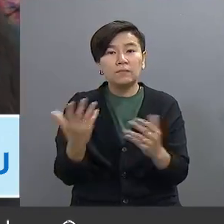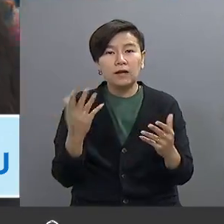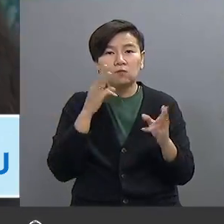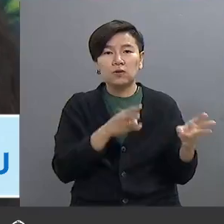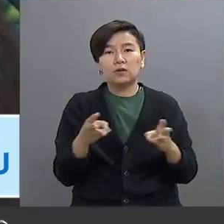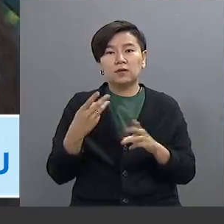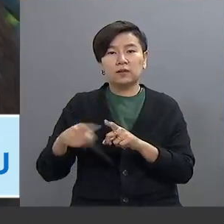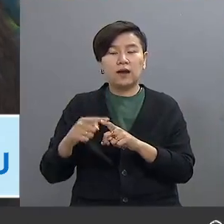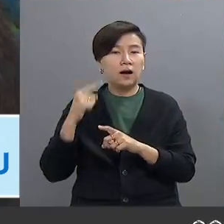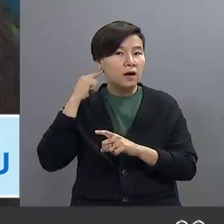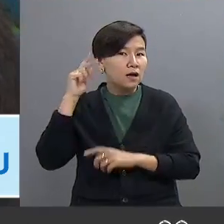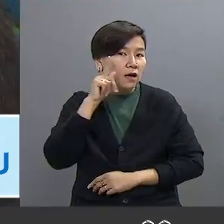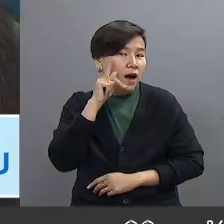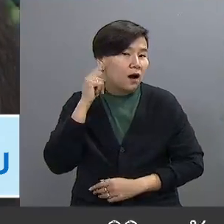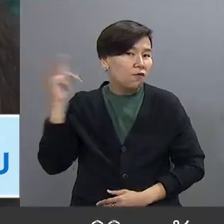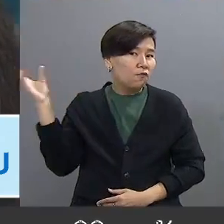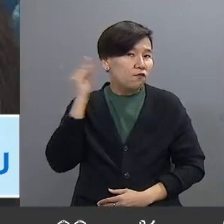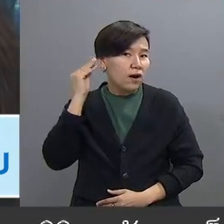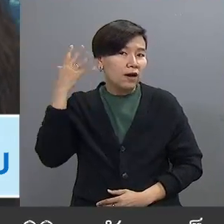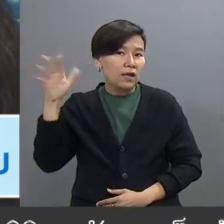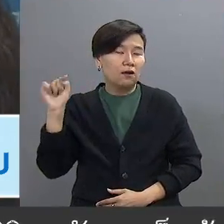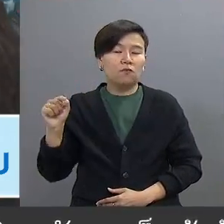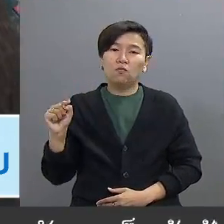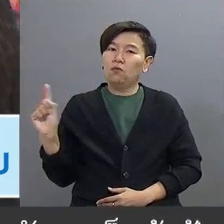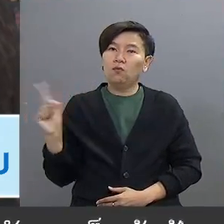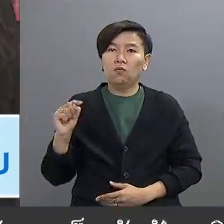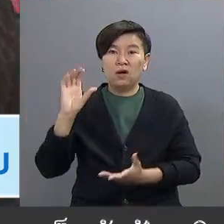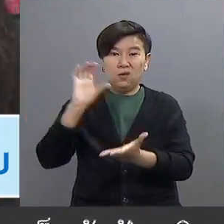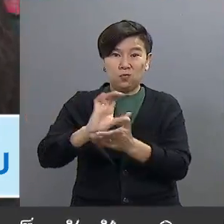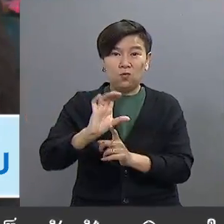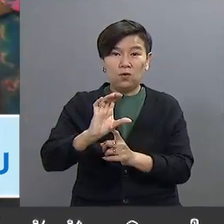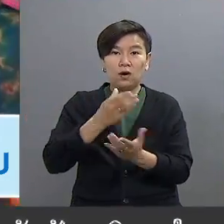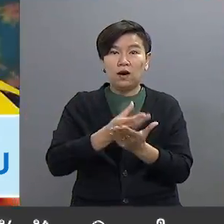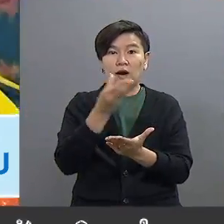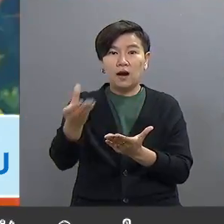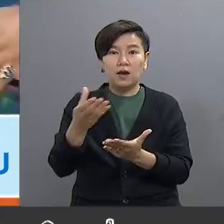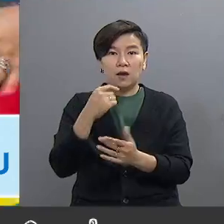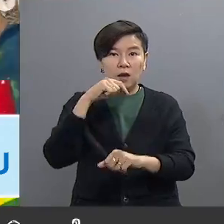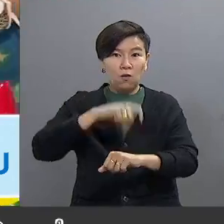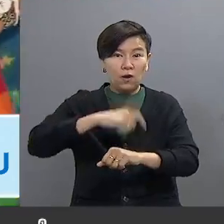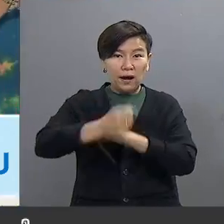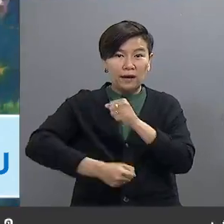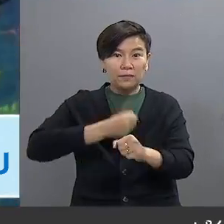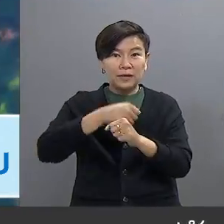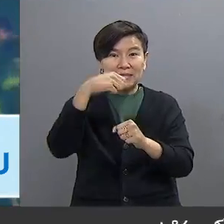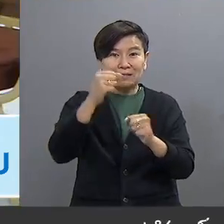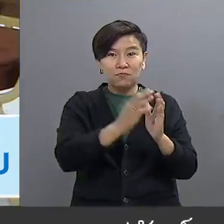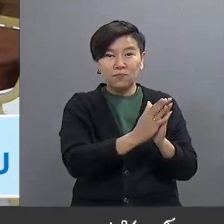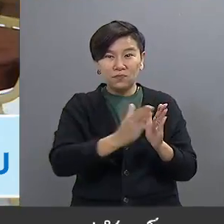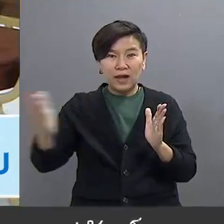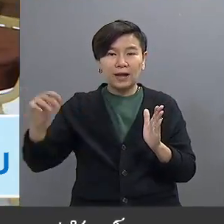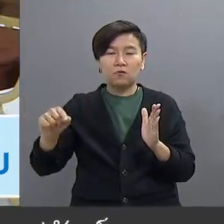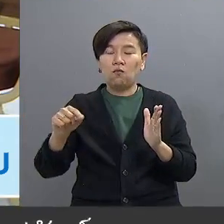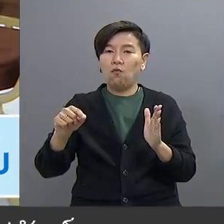ข่าวลือว่ากองทุนเนี่ยเขาจะใช้เวลานานถึง10ปีกว่าจะจ่ายเงินให้กับผู้เอาประกันจนครบ